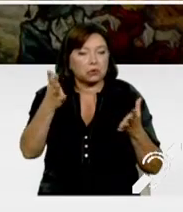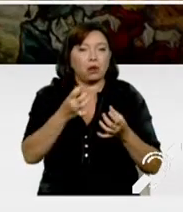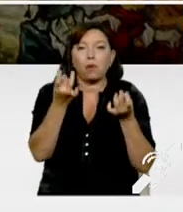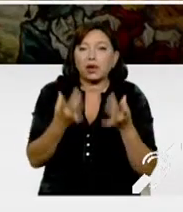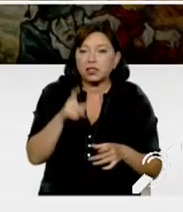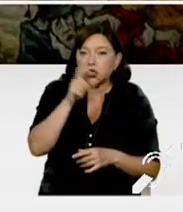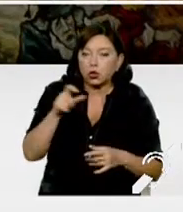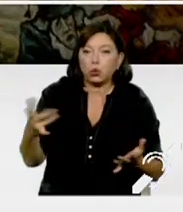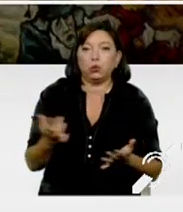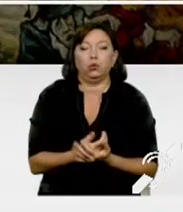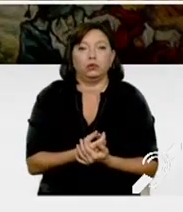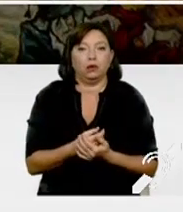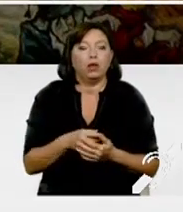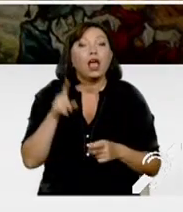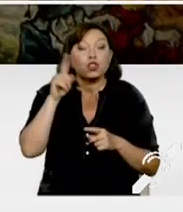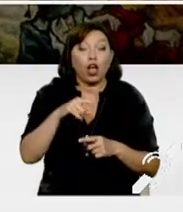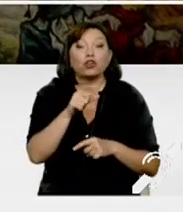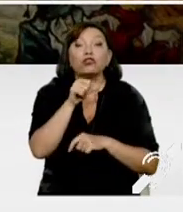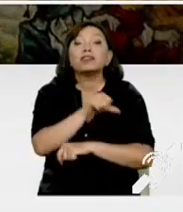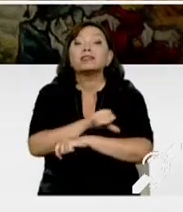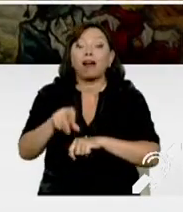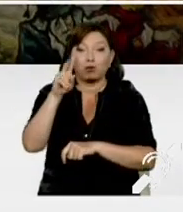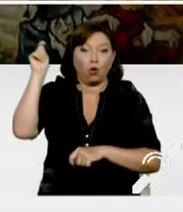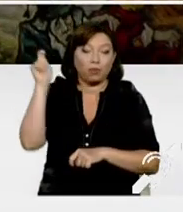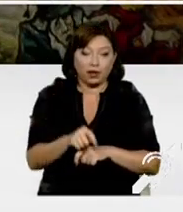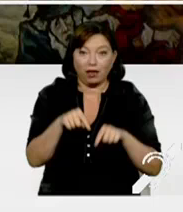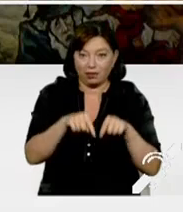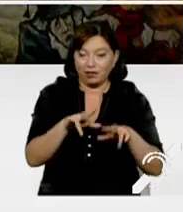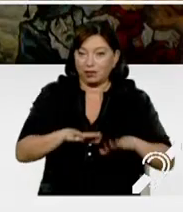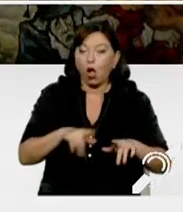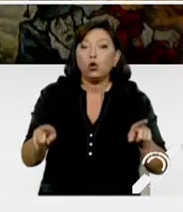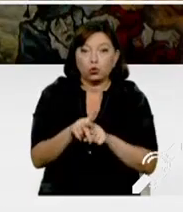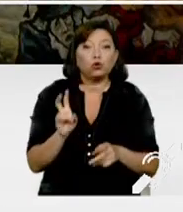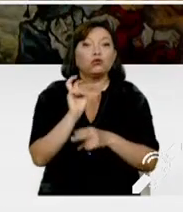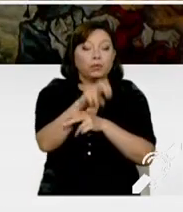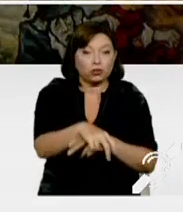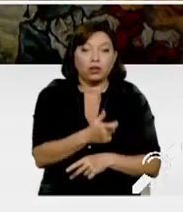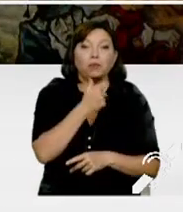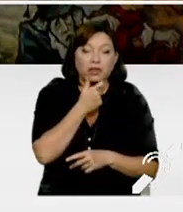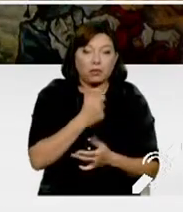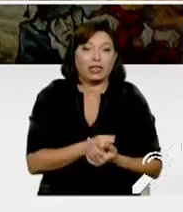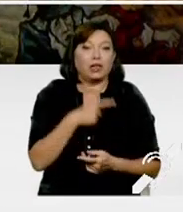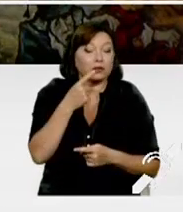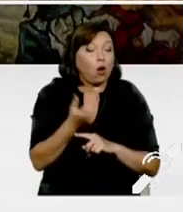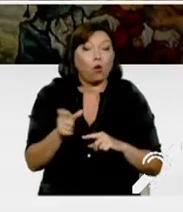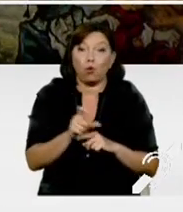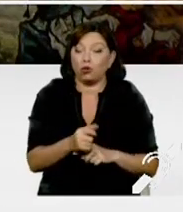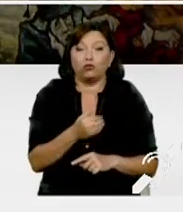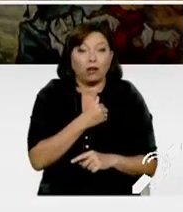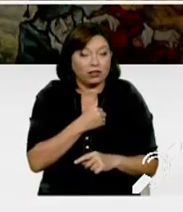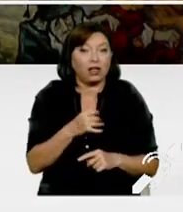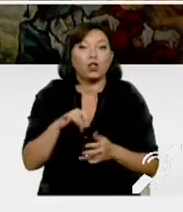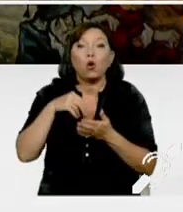simple, oameni diaspora care a revenit în această perioadă aici la Chișinău și care ne-au spus că cu mare drag și-au